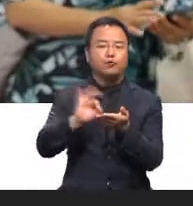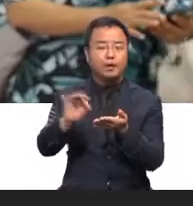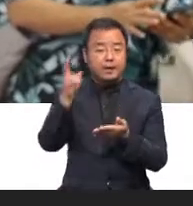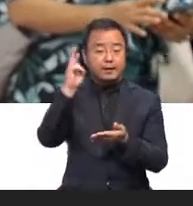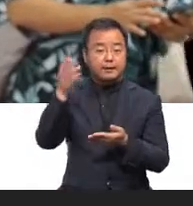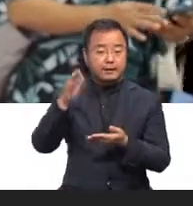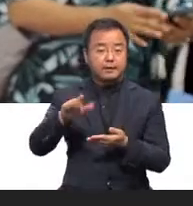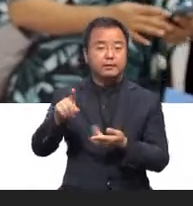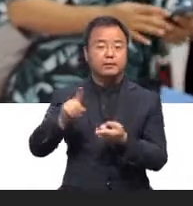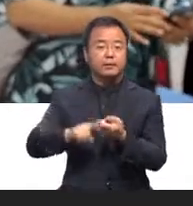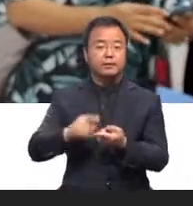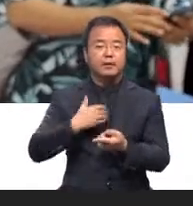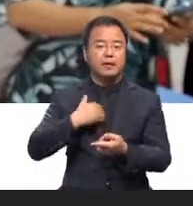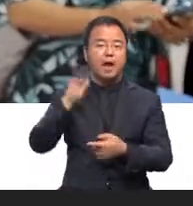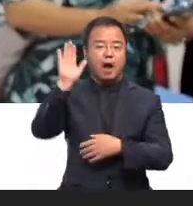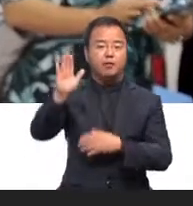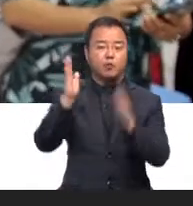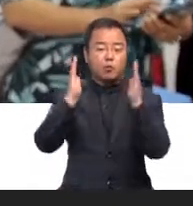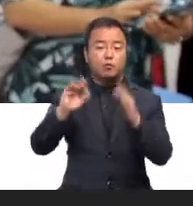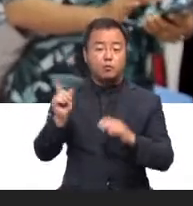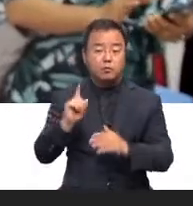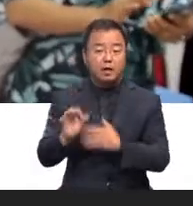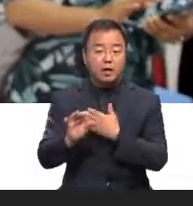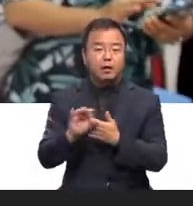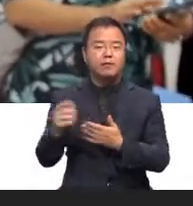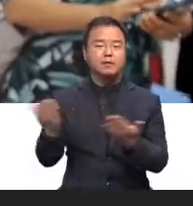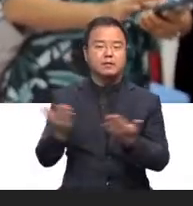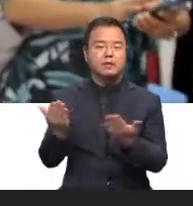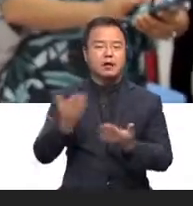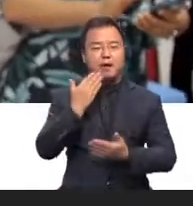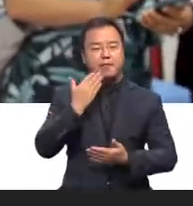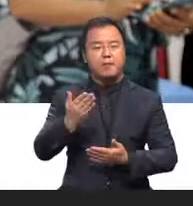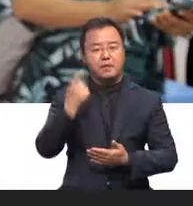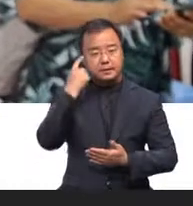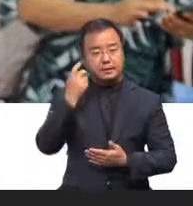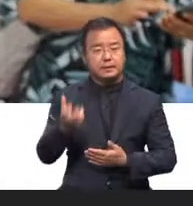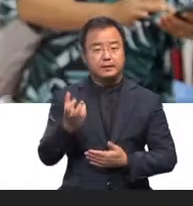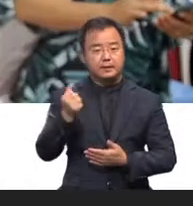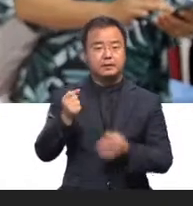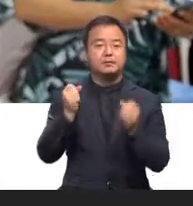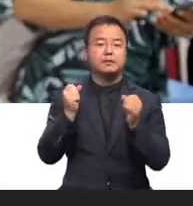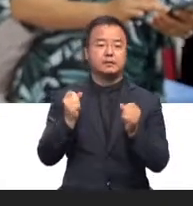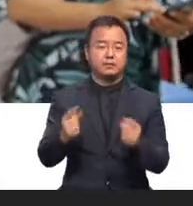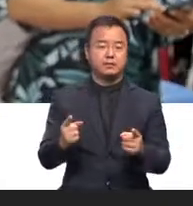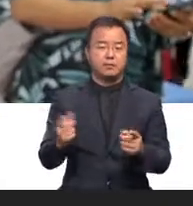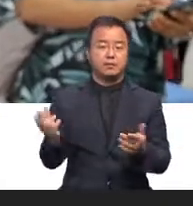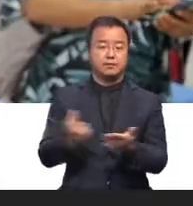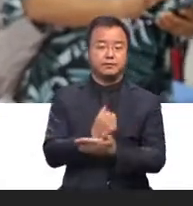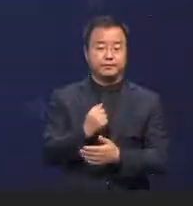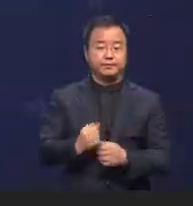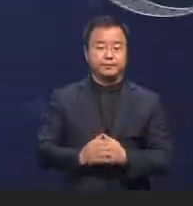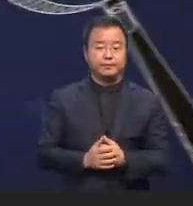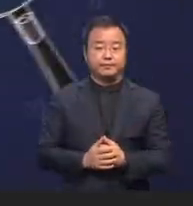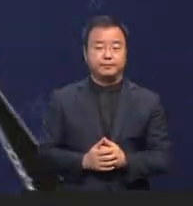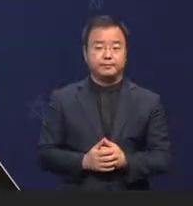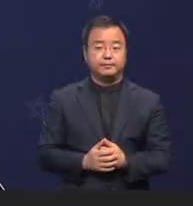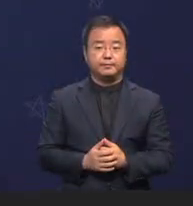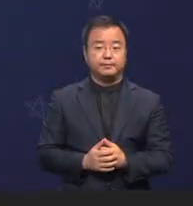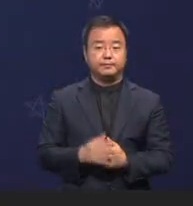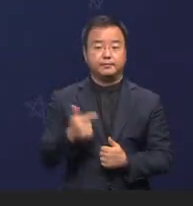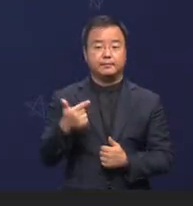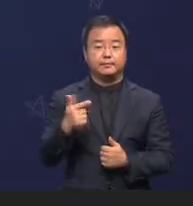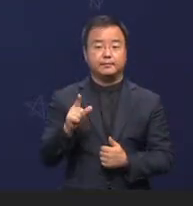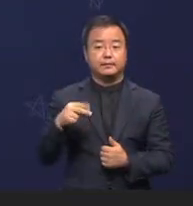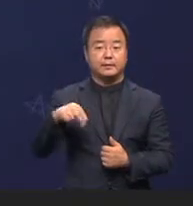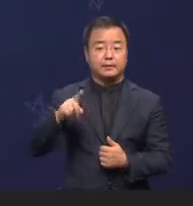제가 뭘 공부하면 앞으로 저는 일을 할 수 있을지에 대해서도 생각하게 되는 계기를 갖게 된 것 같습니다.